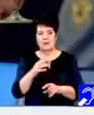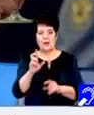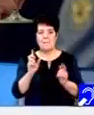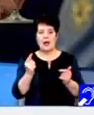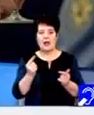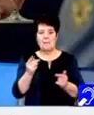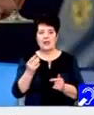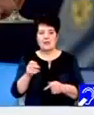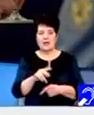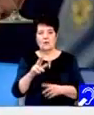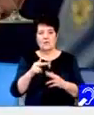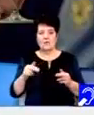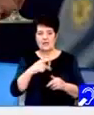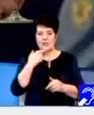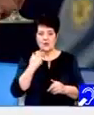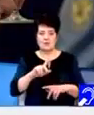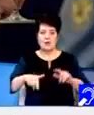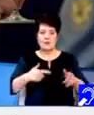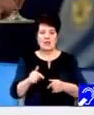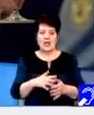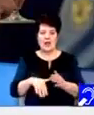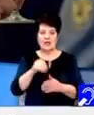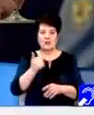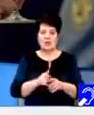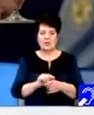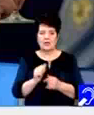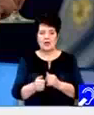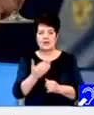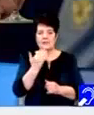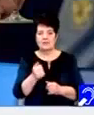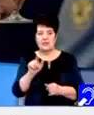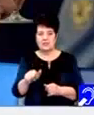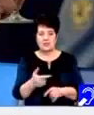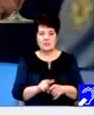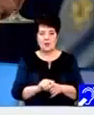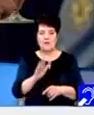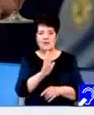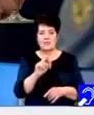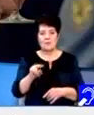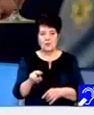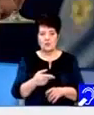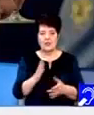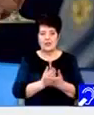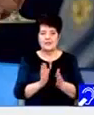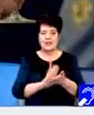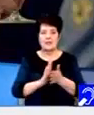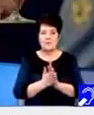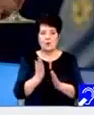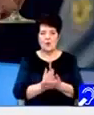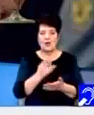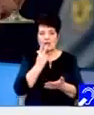din Federația Rusă. Ba mai mult, au mobilizat electoratul care îl simpatizează pe președintele Vladimir Putin. Este tabloul pe care îl